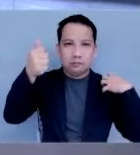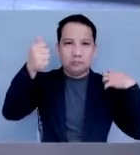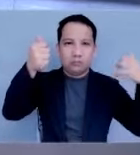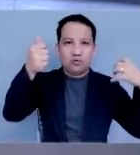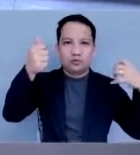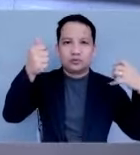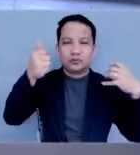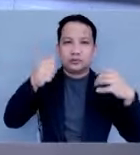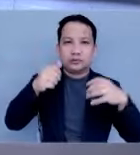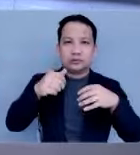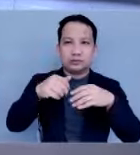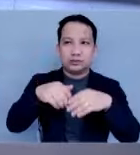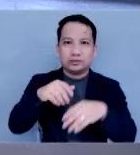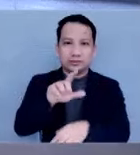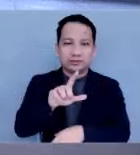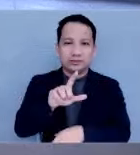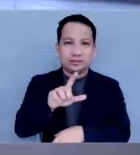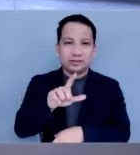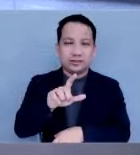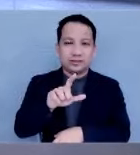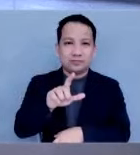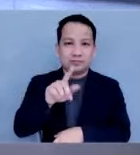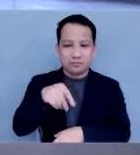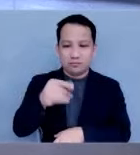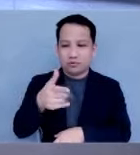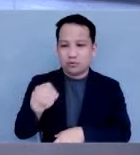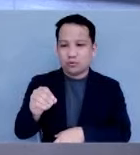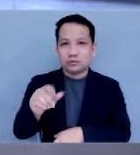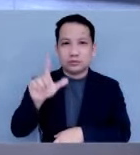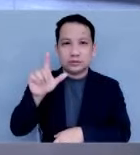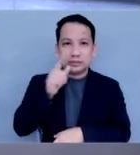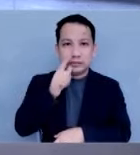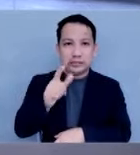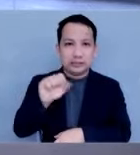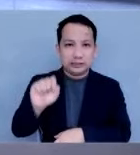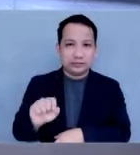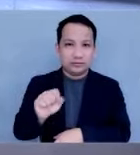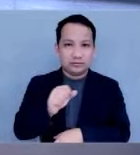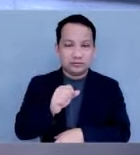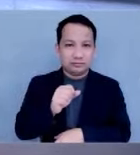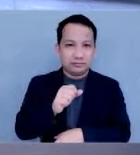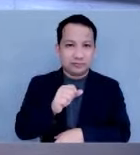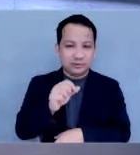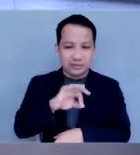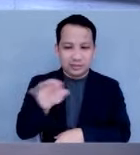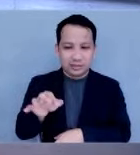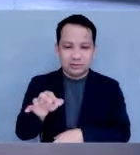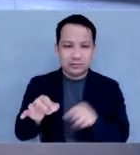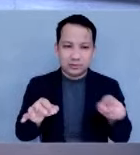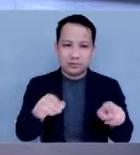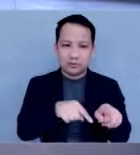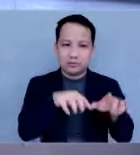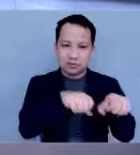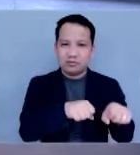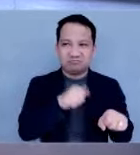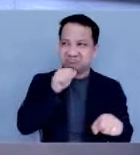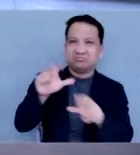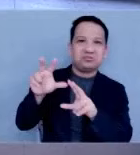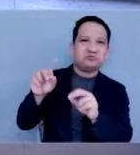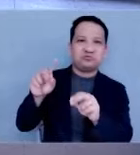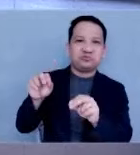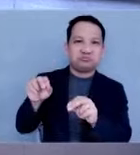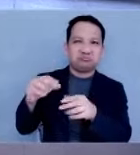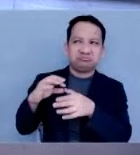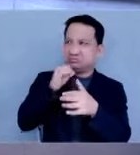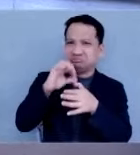sa Porac, Pampanga. Pero kahit nahuli na, todo tanggi pa rin ang Chinese na sangkot siya sa Pogo. Nasa frontline